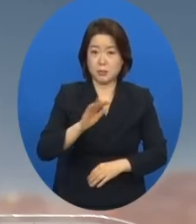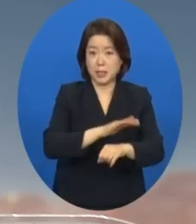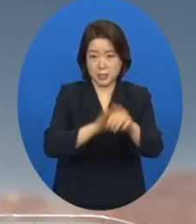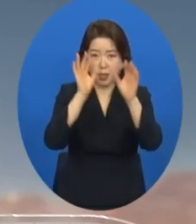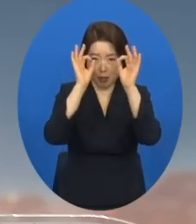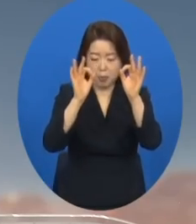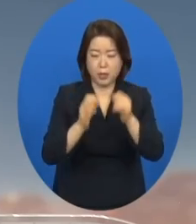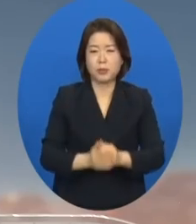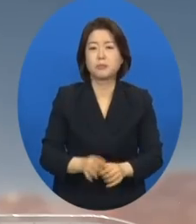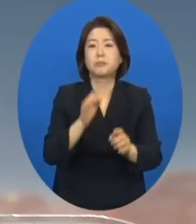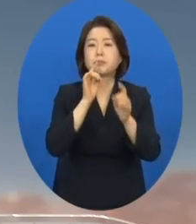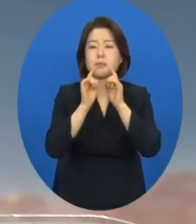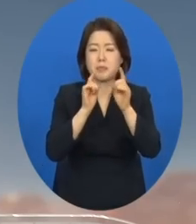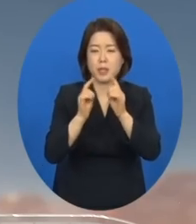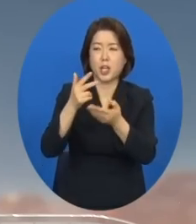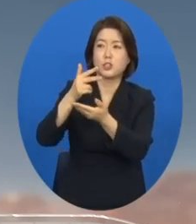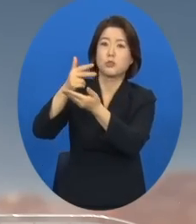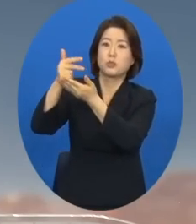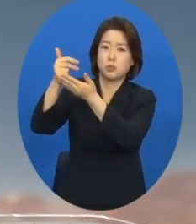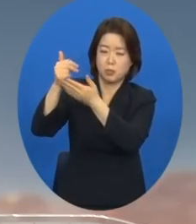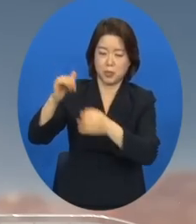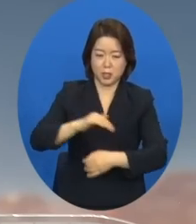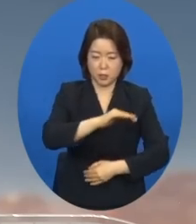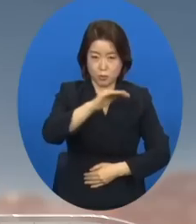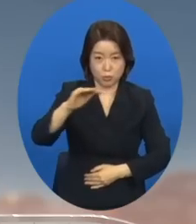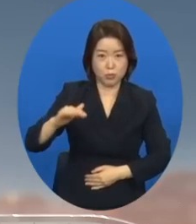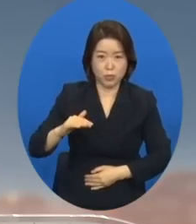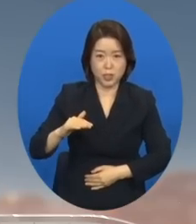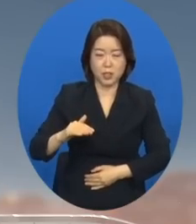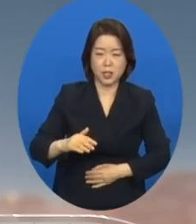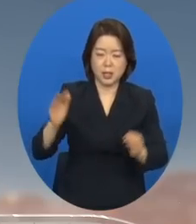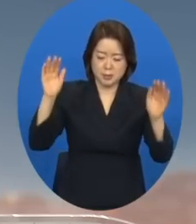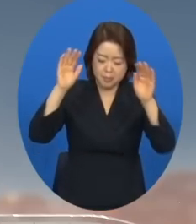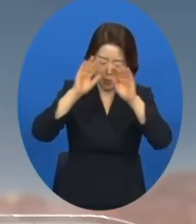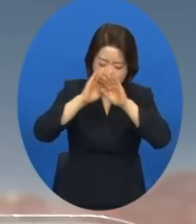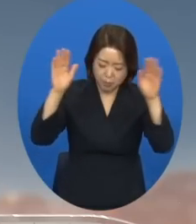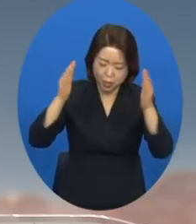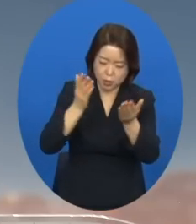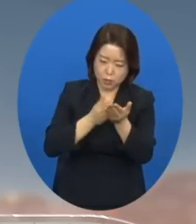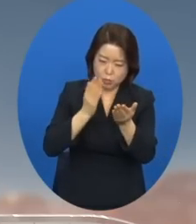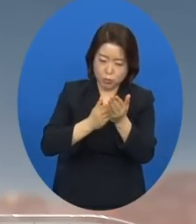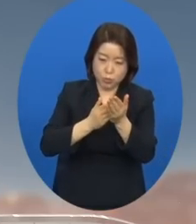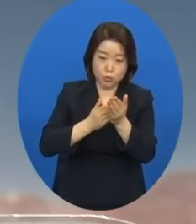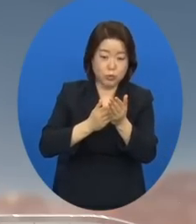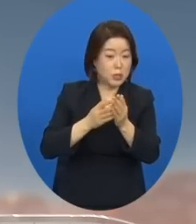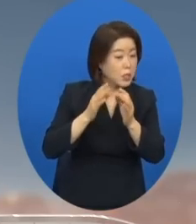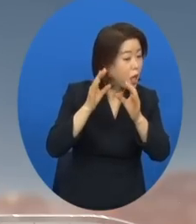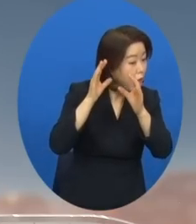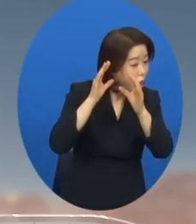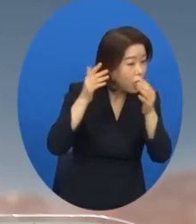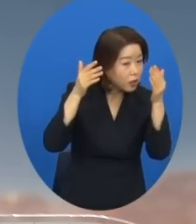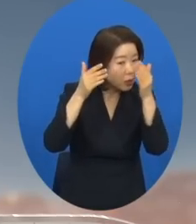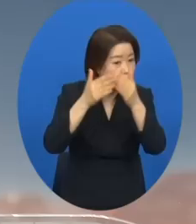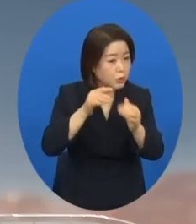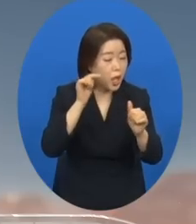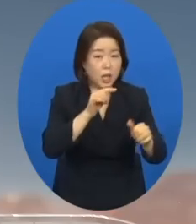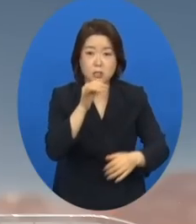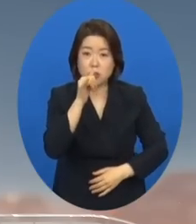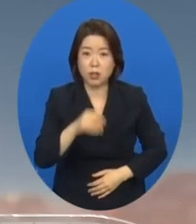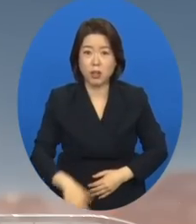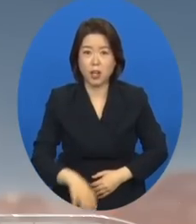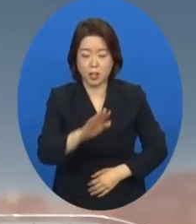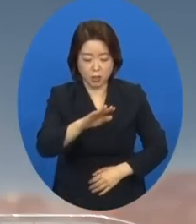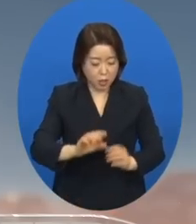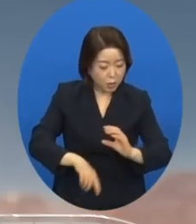말씀에 주님께서 오늘 우리가 주야로 뉴스를 묵상해라 하셨습니까 야 자나깨나